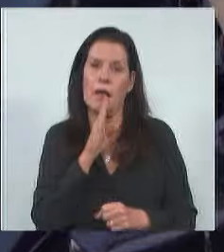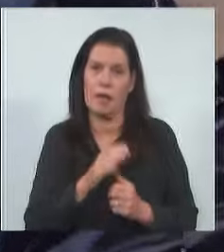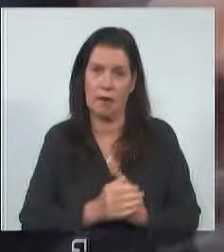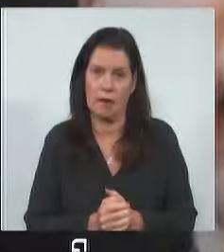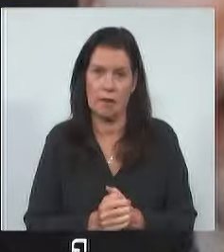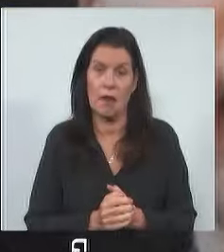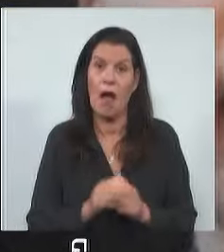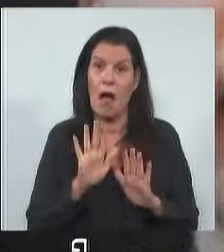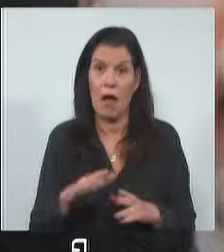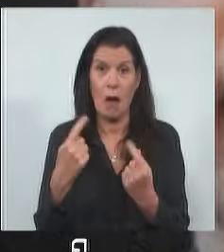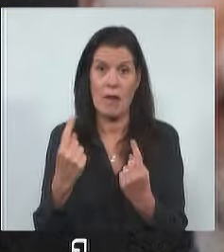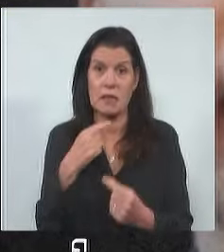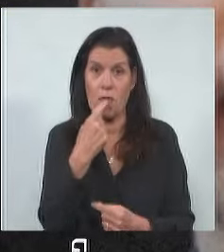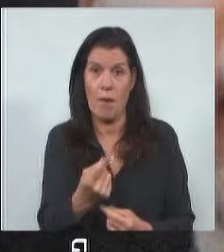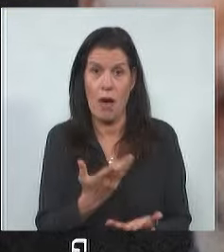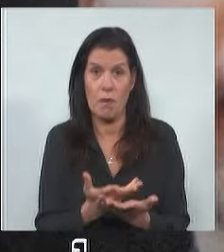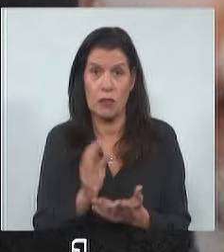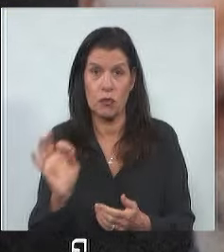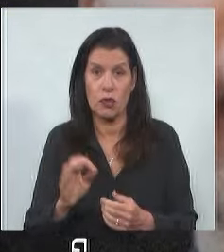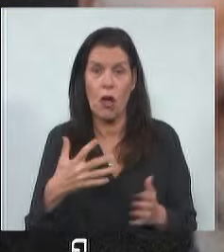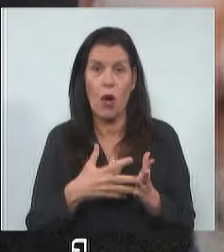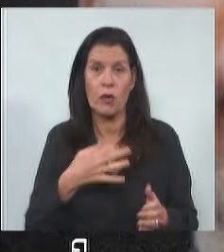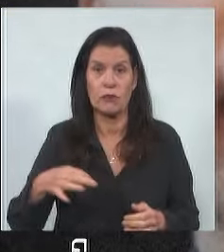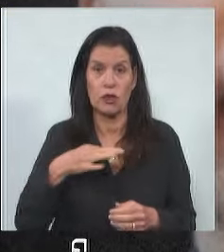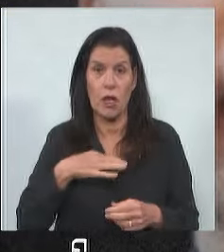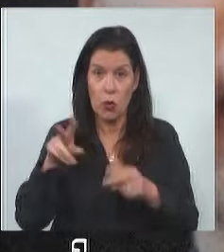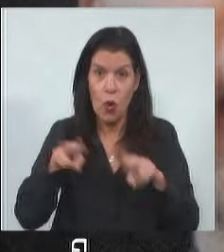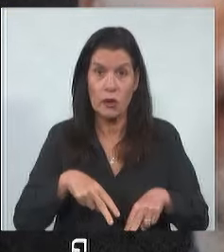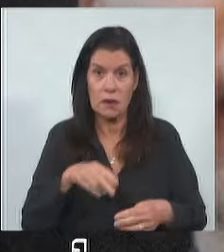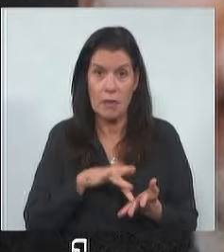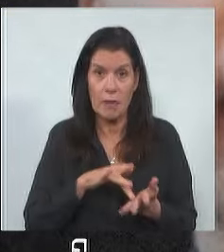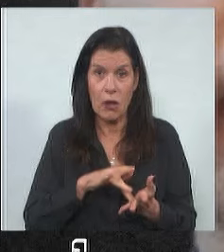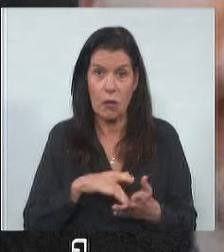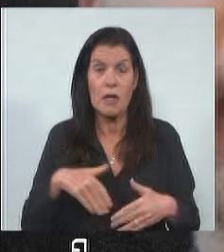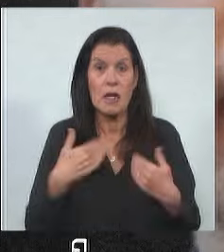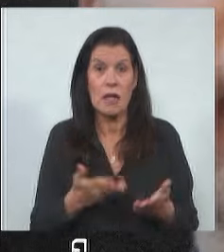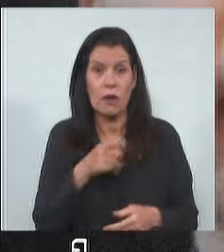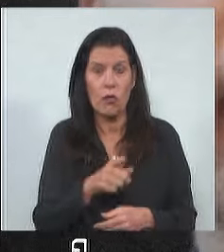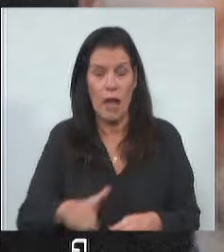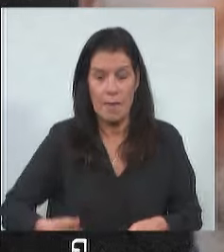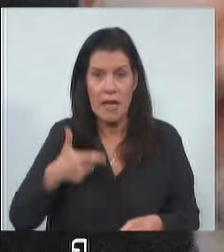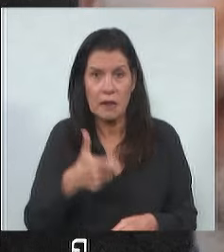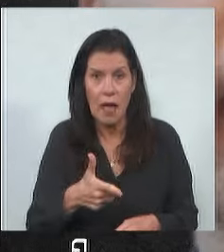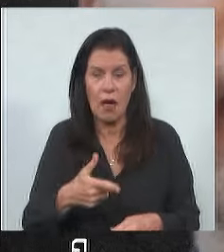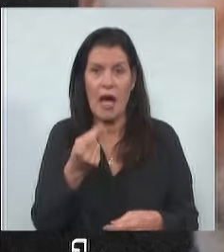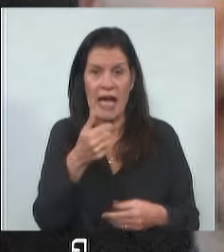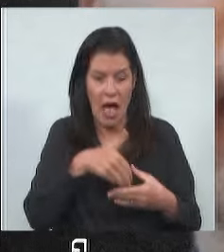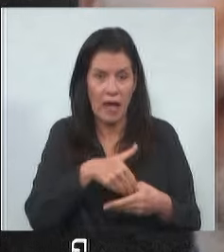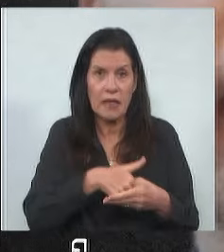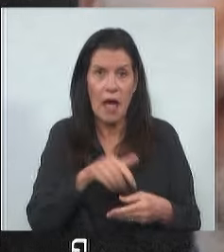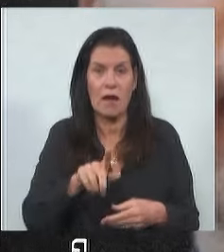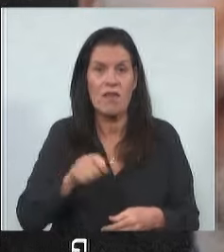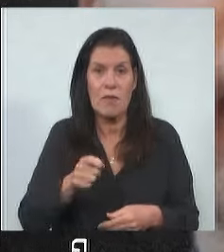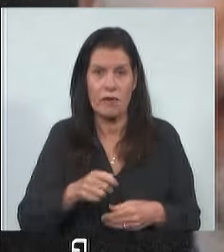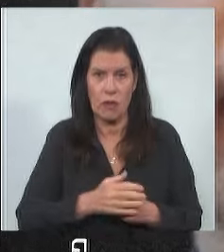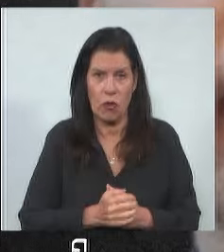בעצמו קוגן בעדות. החוקרים שלנו חוזרים מהזירה, שם נתנו להם אקדח, ארנק ומפתחות. בארנק יש את הפרטים של יובל